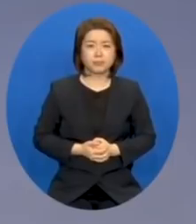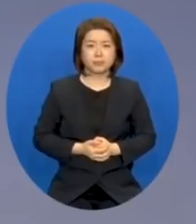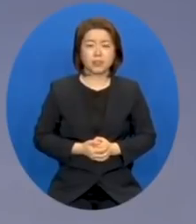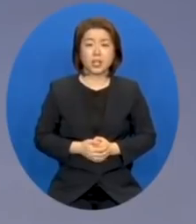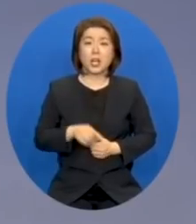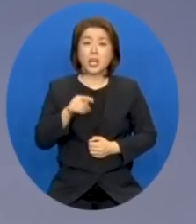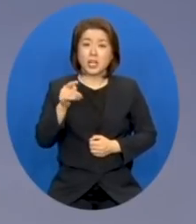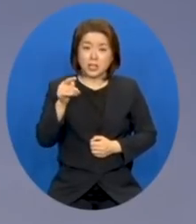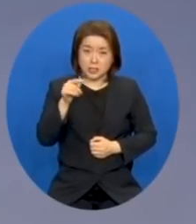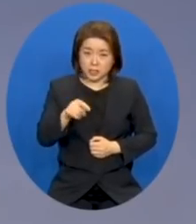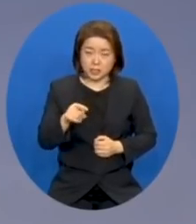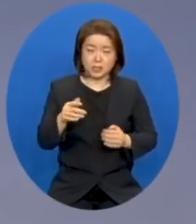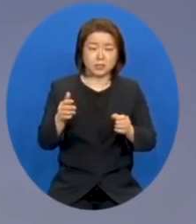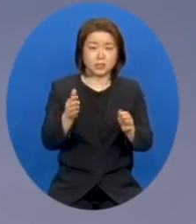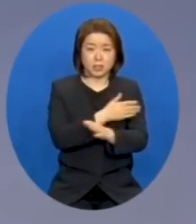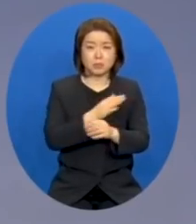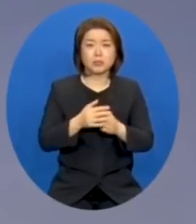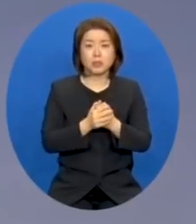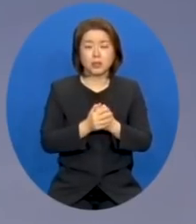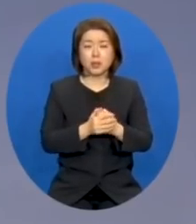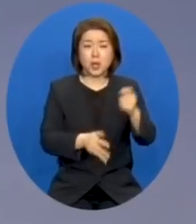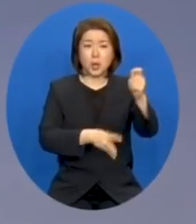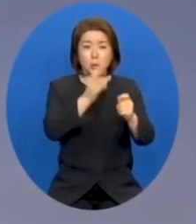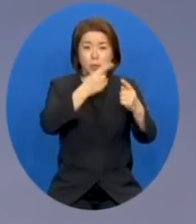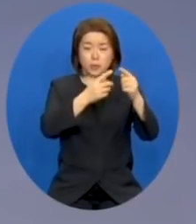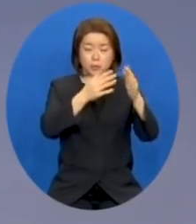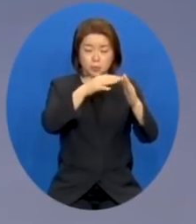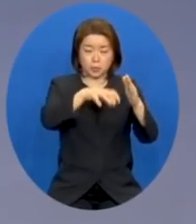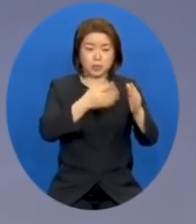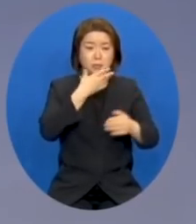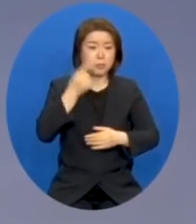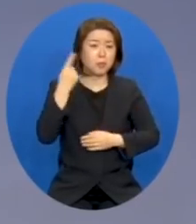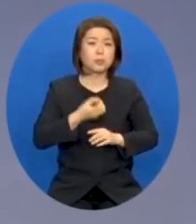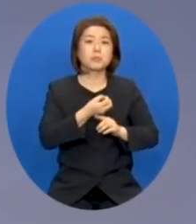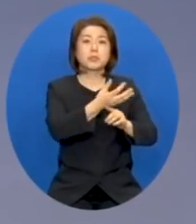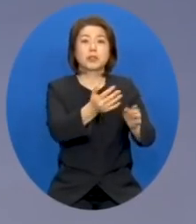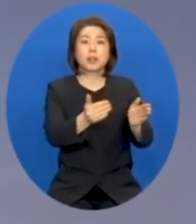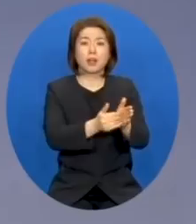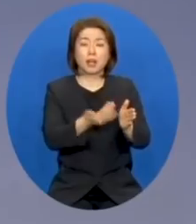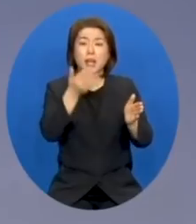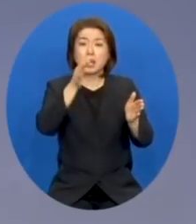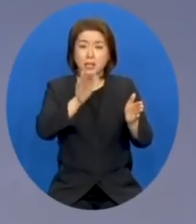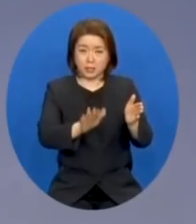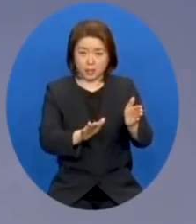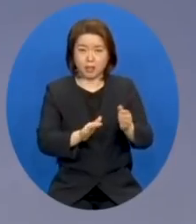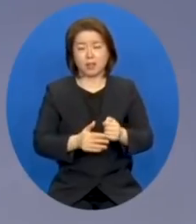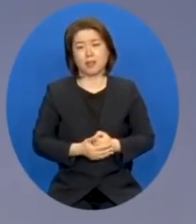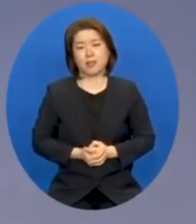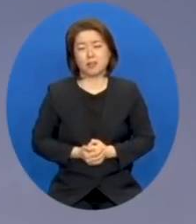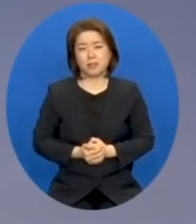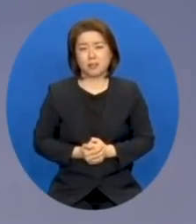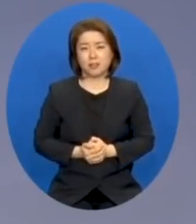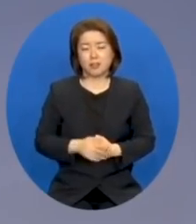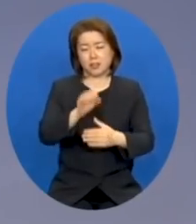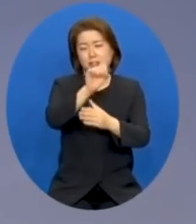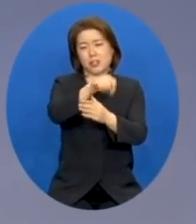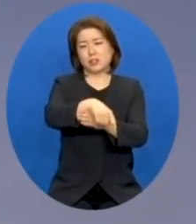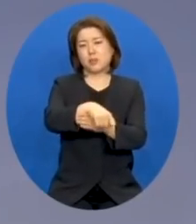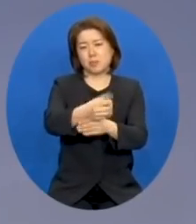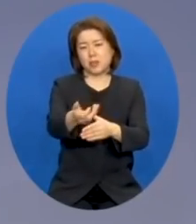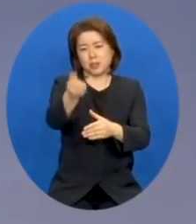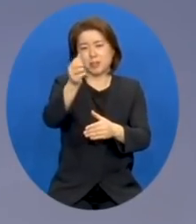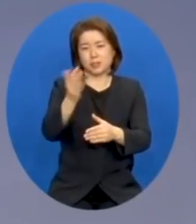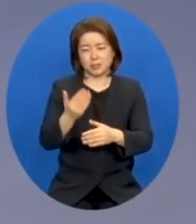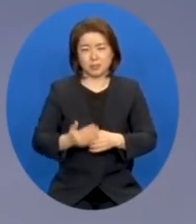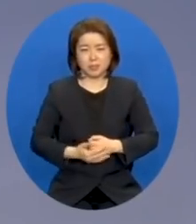그래서 고린도에서 복음을 전하기 시작을 한 겁니다 그런데 열매가 내진